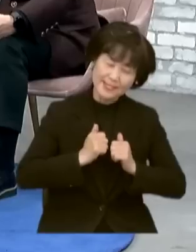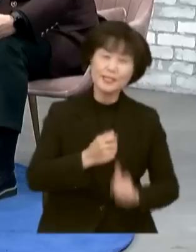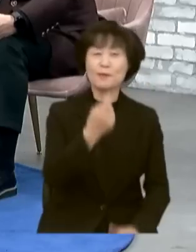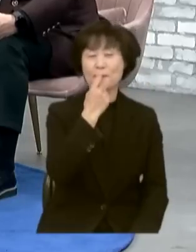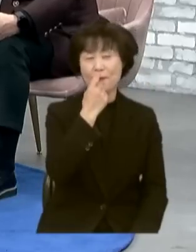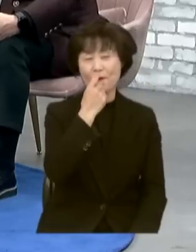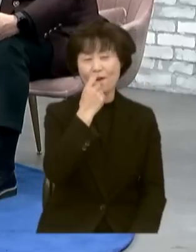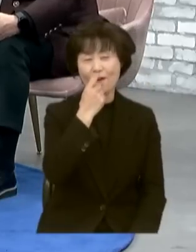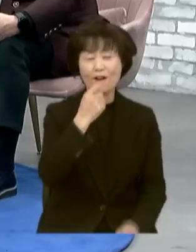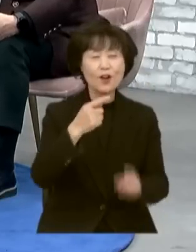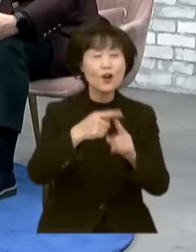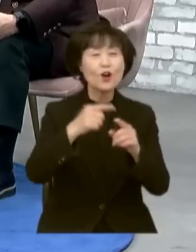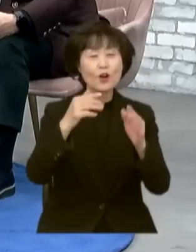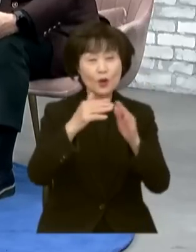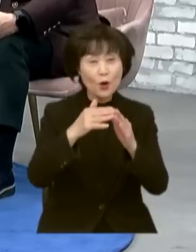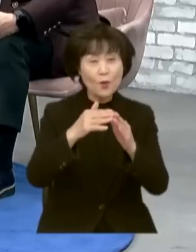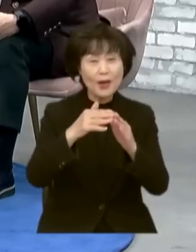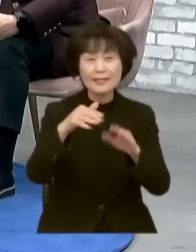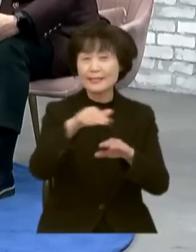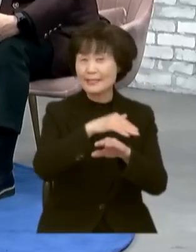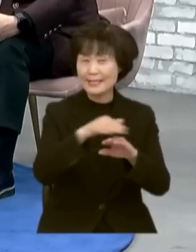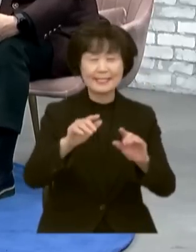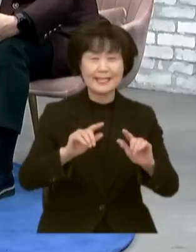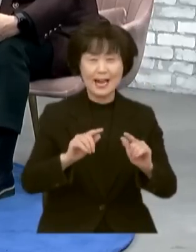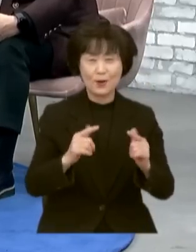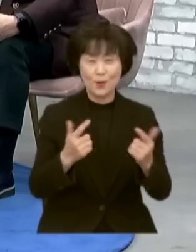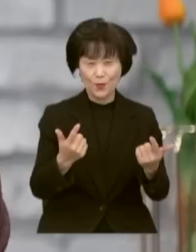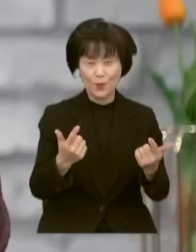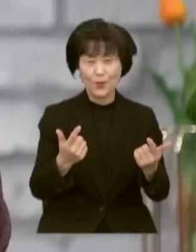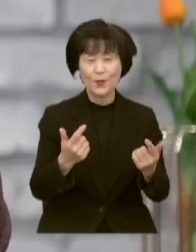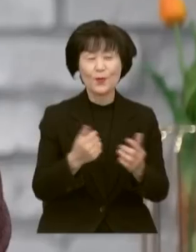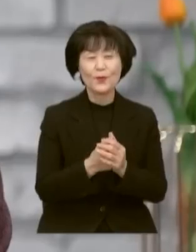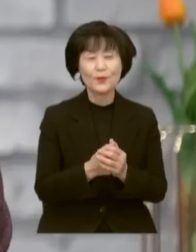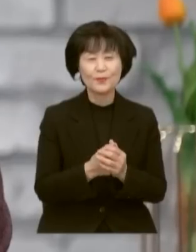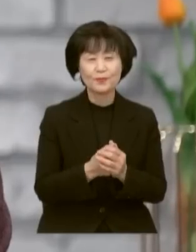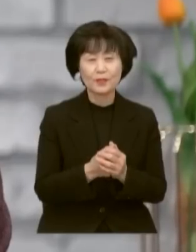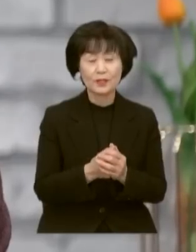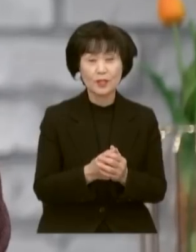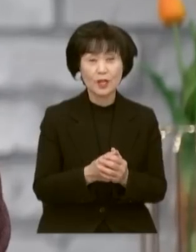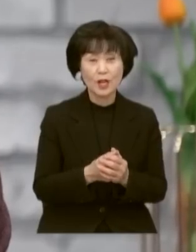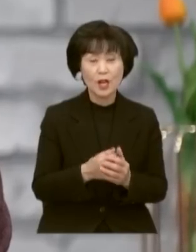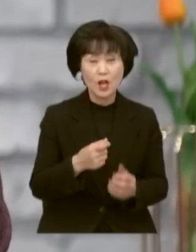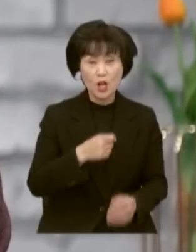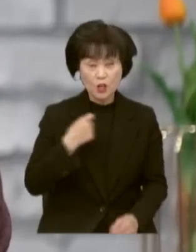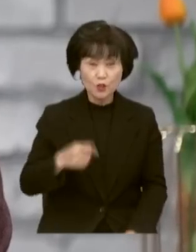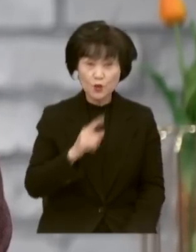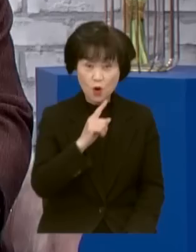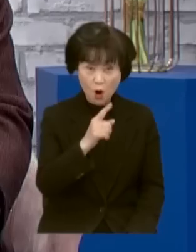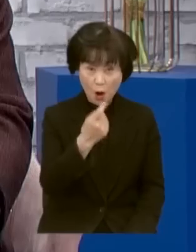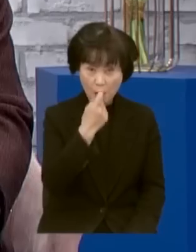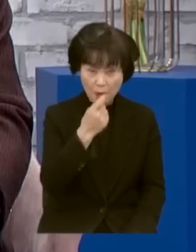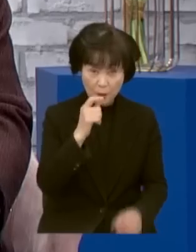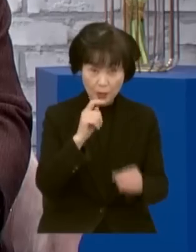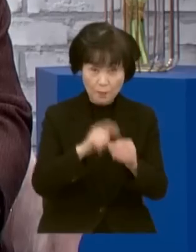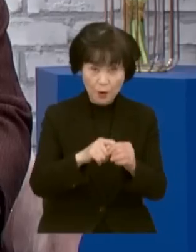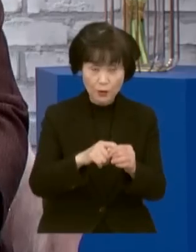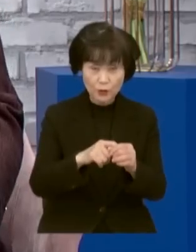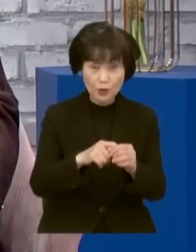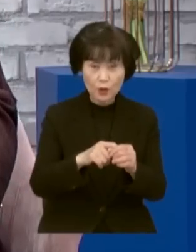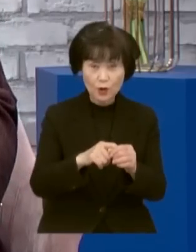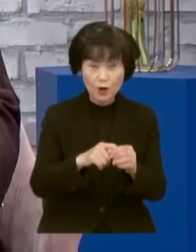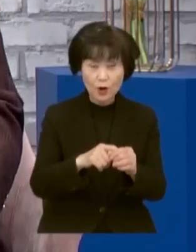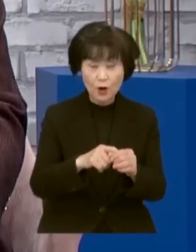그랬어요? 네. 교회는 안 가고? 네, 교회는 절대 안 가고. 중국 유학을 가시는데 그때 집안 형편이 그렇게